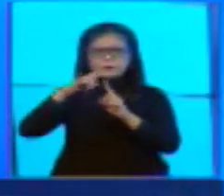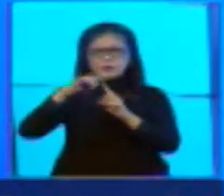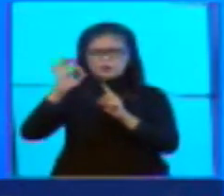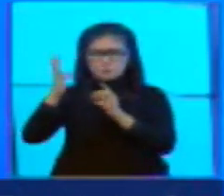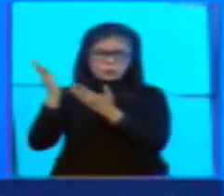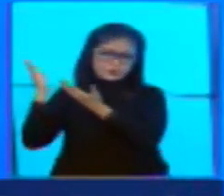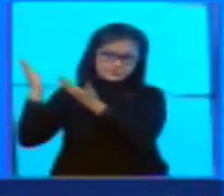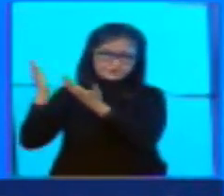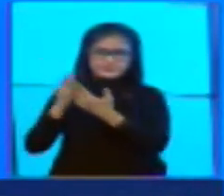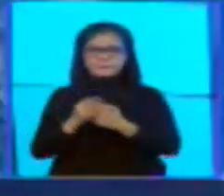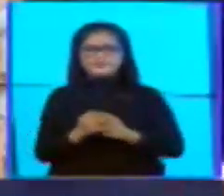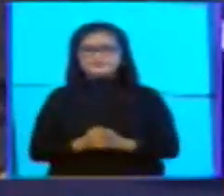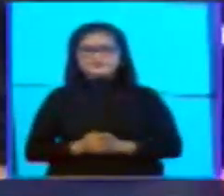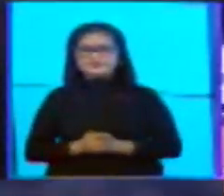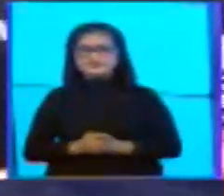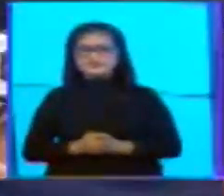Rizaldi.